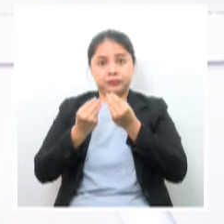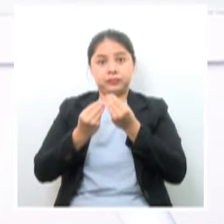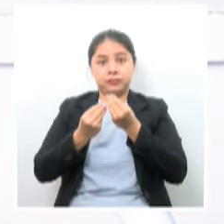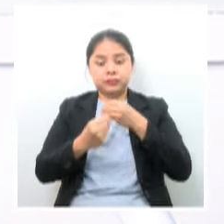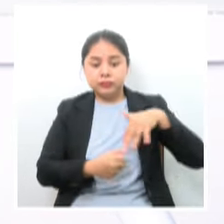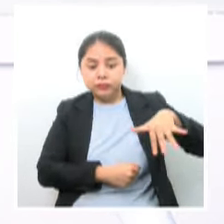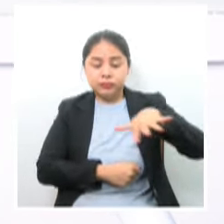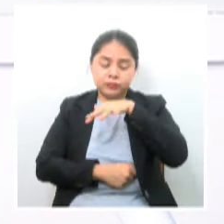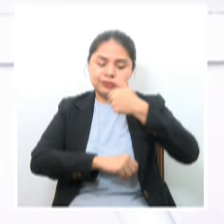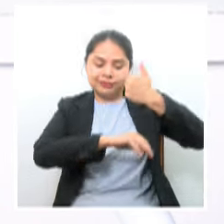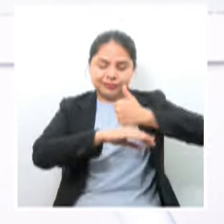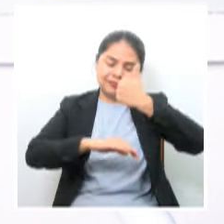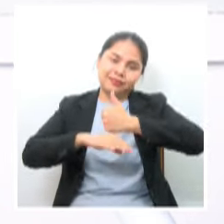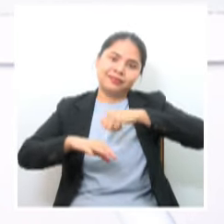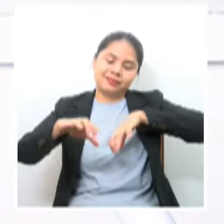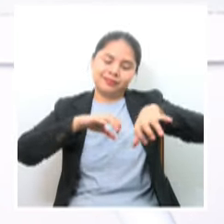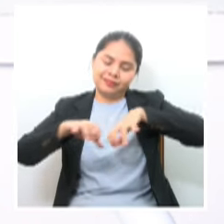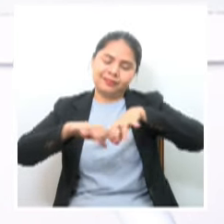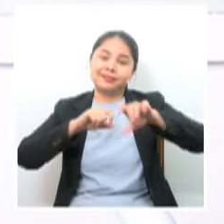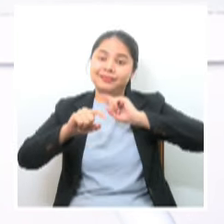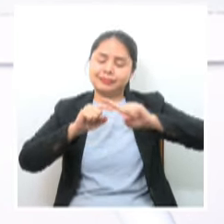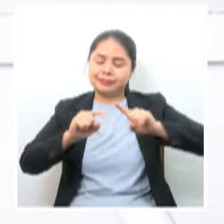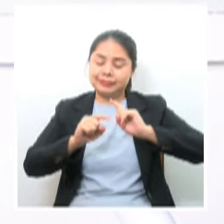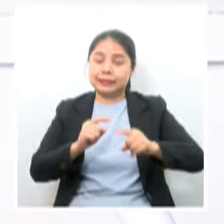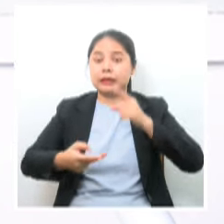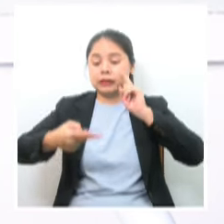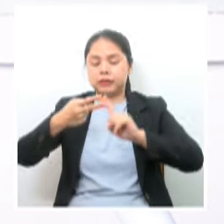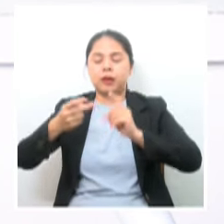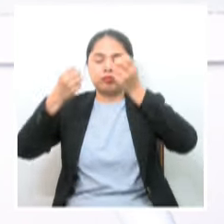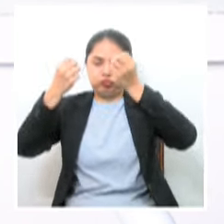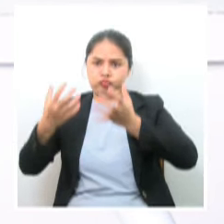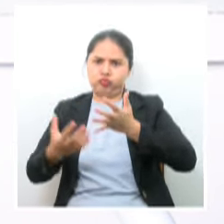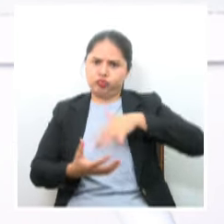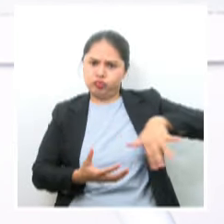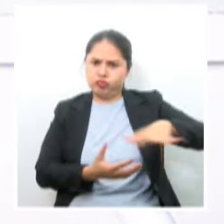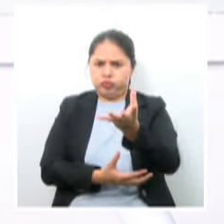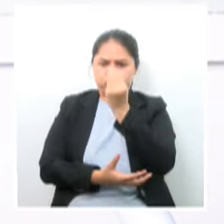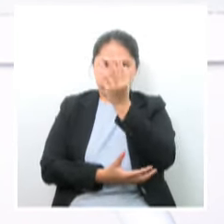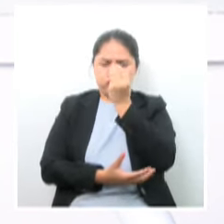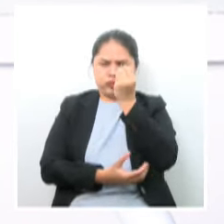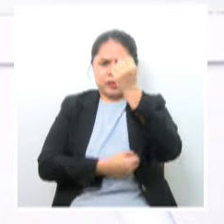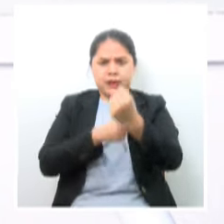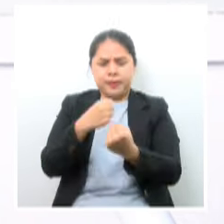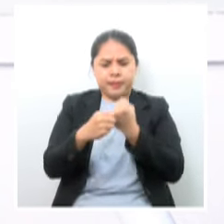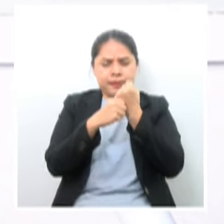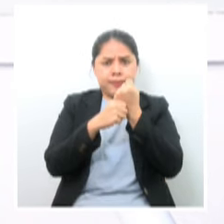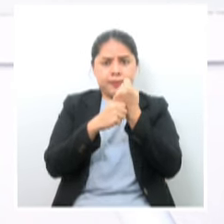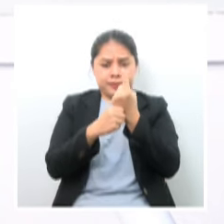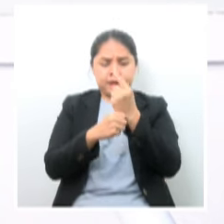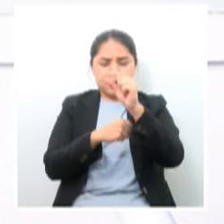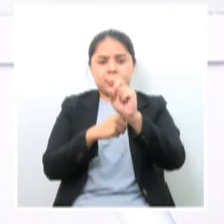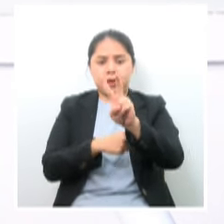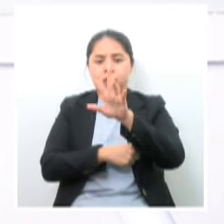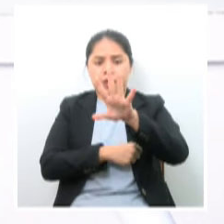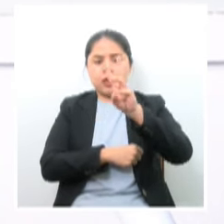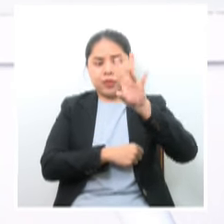ผู้บริหารสถานศึกษาคุณครูด้วยนะคะสำหรับในเรื่องของการเปิดภาคเรียนที่1ปีการศึกษา2567น